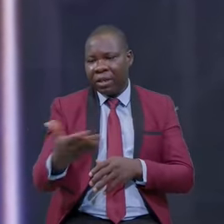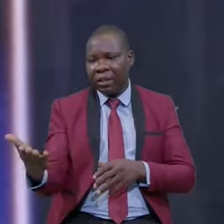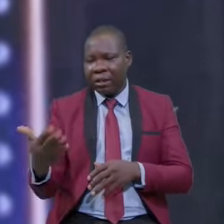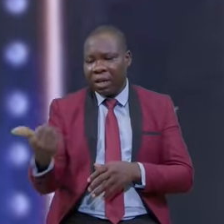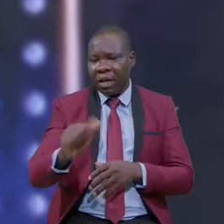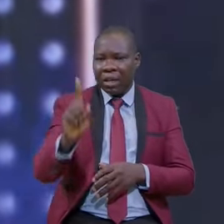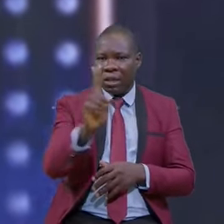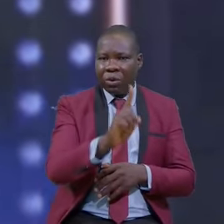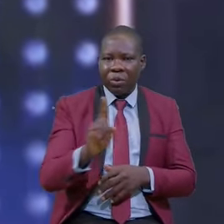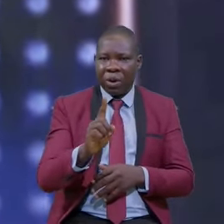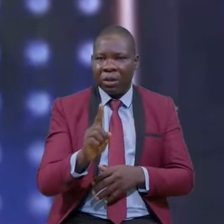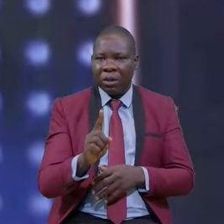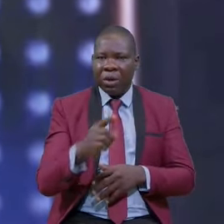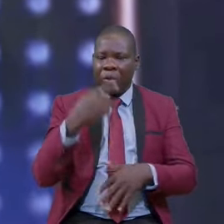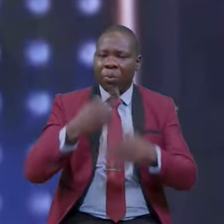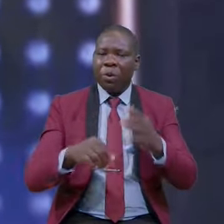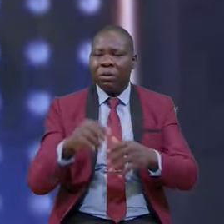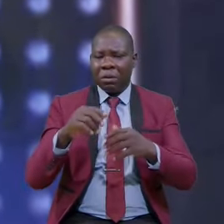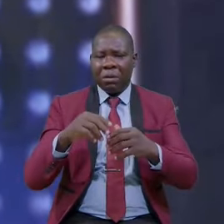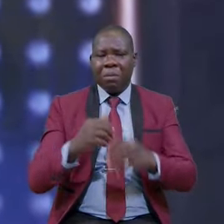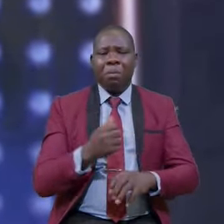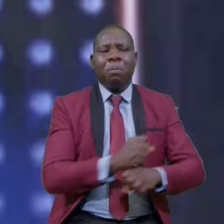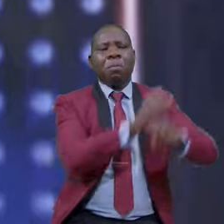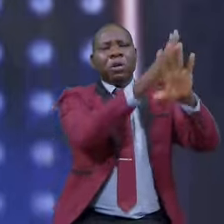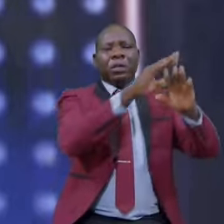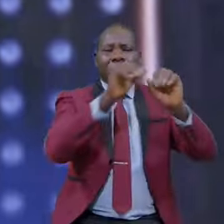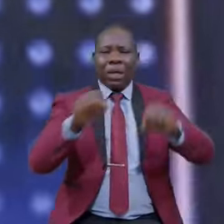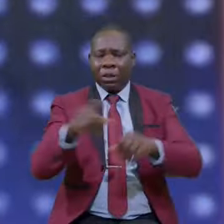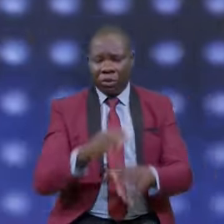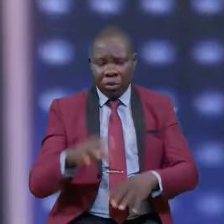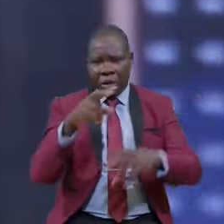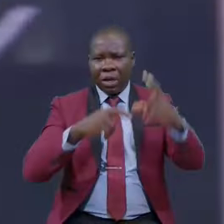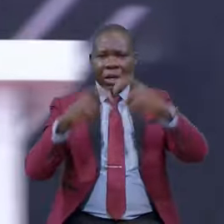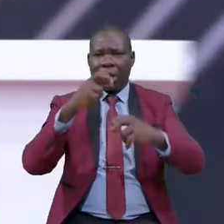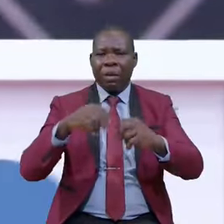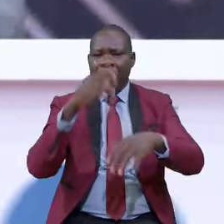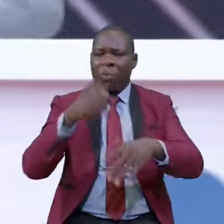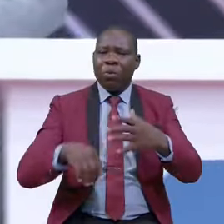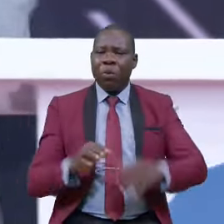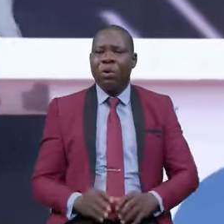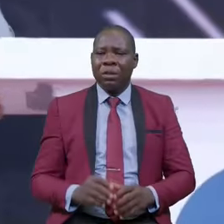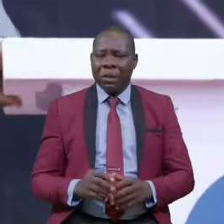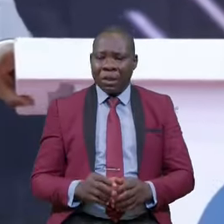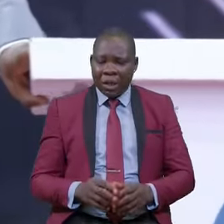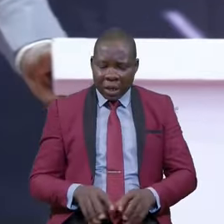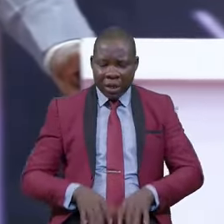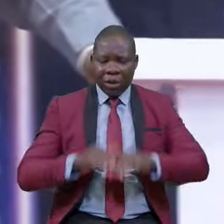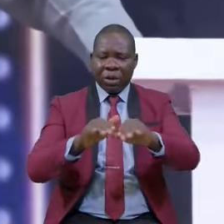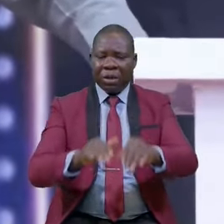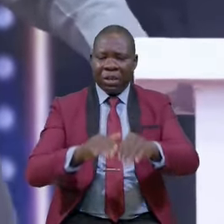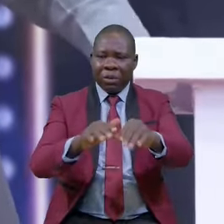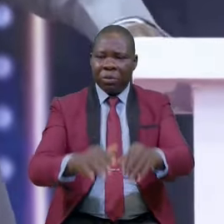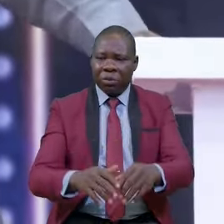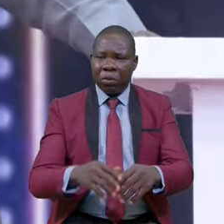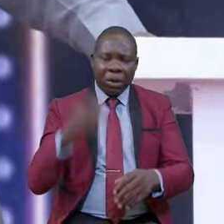vie? Quelle montagne peux-tu gravir? Quelle rivière allais-tu traverser? Et quelle distance vas-tu parcourir si